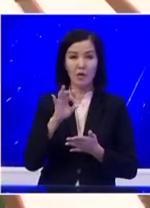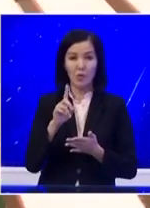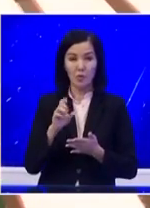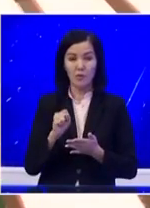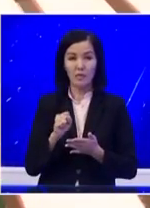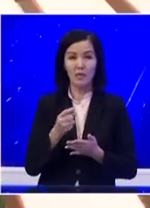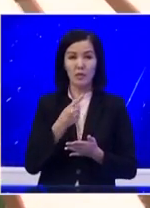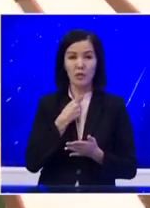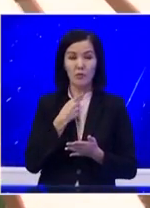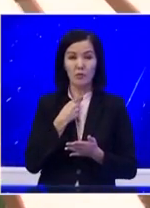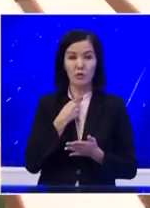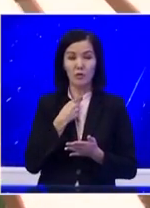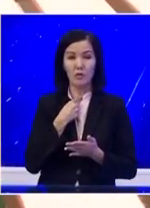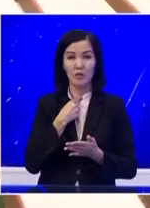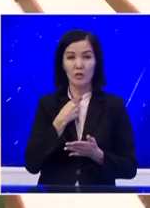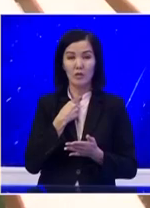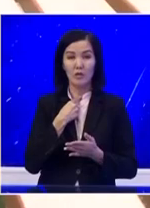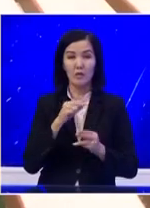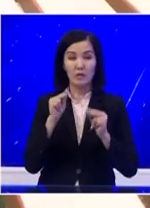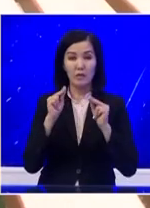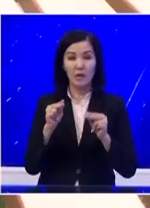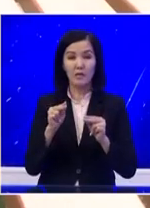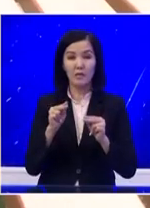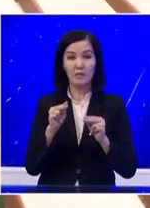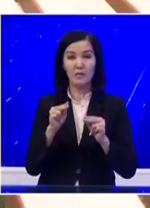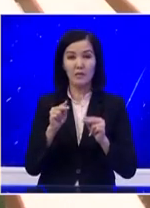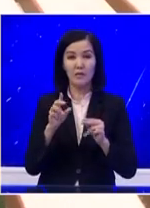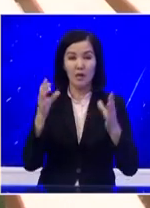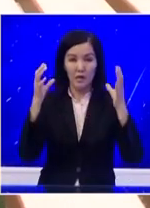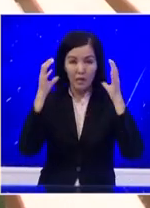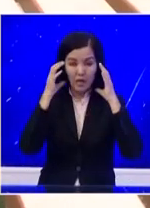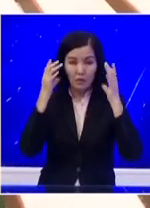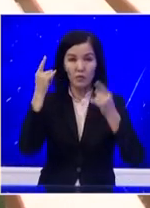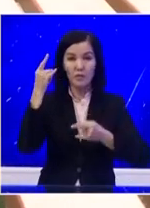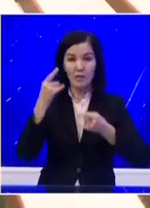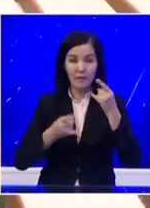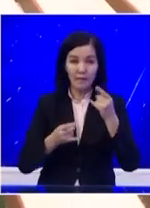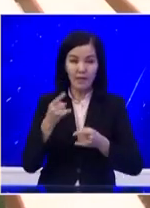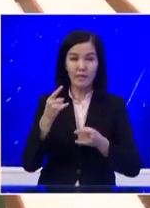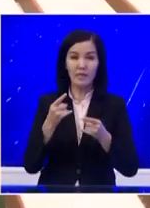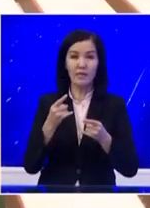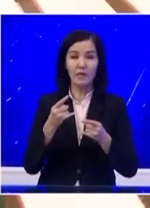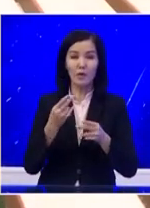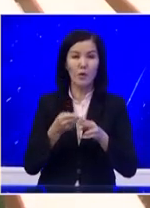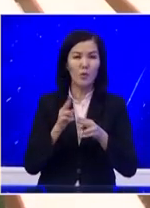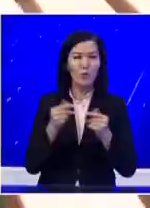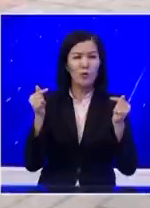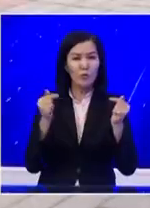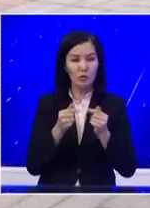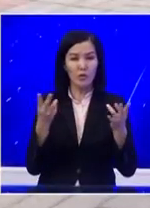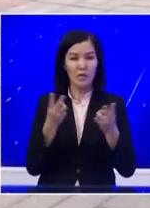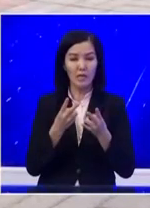розаның даусындай даус жоқ. Розаның даусы нағыз радио, телевидениеге өте керемет келетін